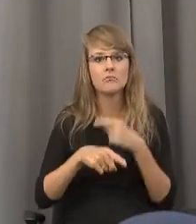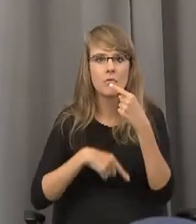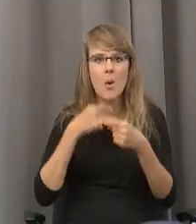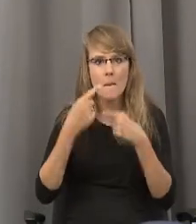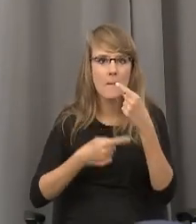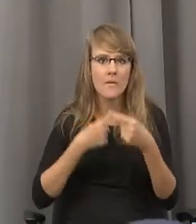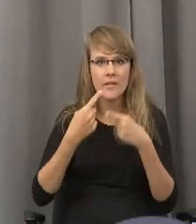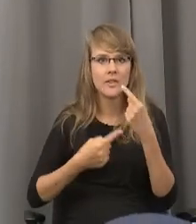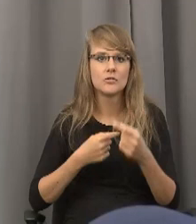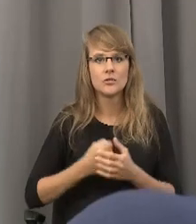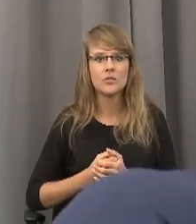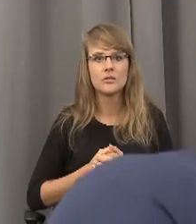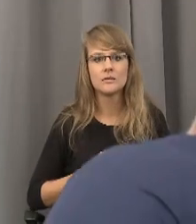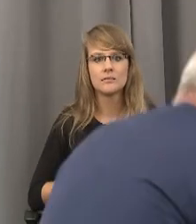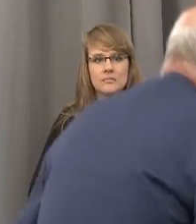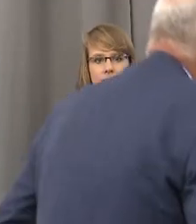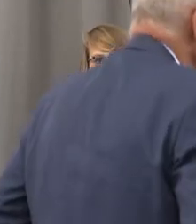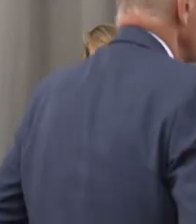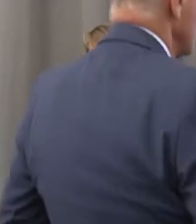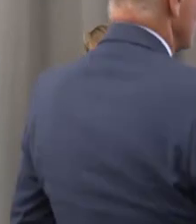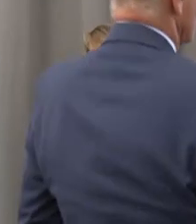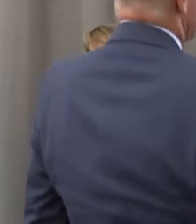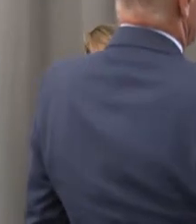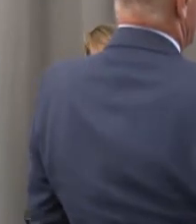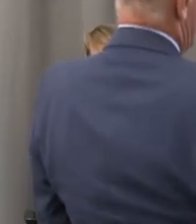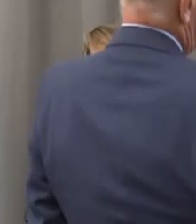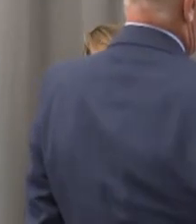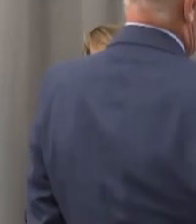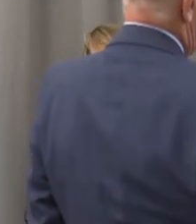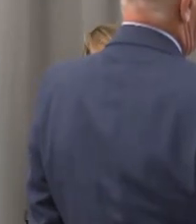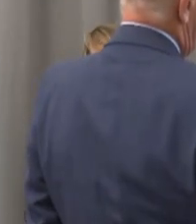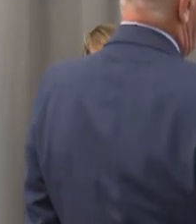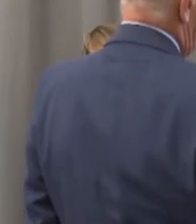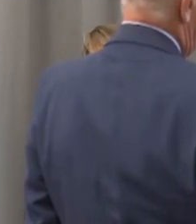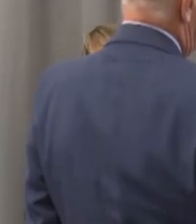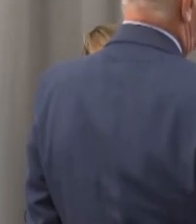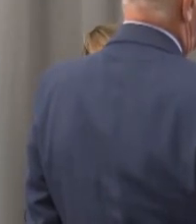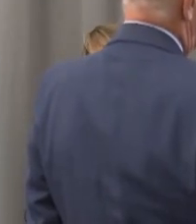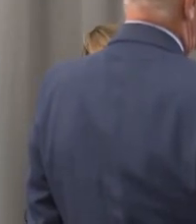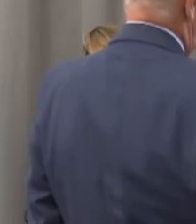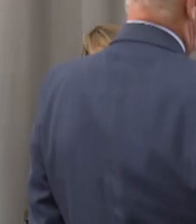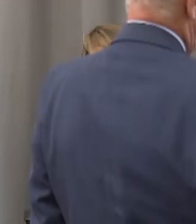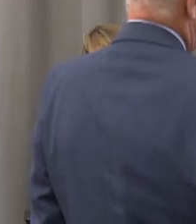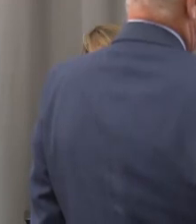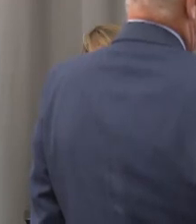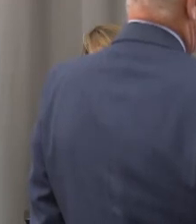jak wygląda sytuacja okiem lekarza i czy zgadza się z tymi rekomendacjami przedstawionymi